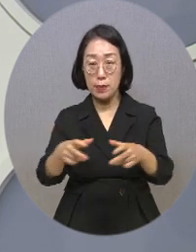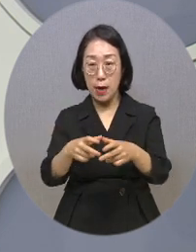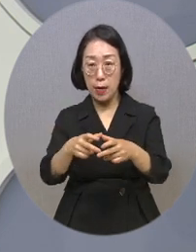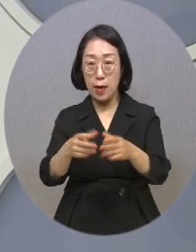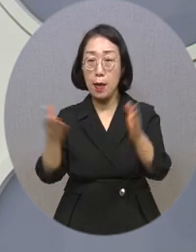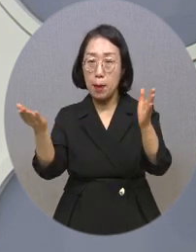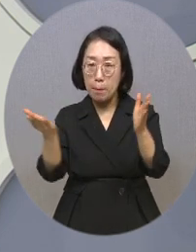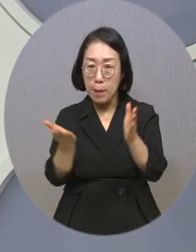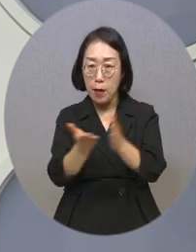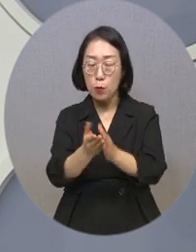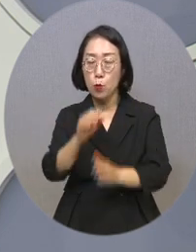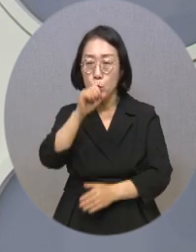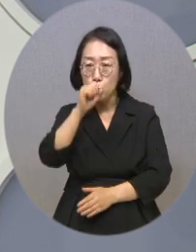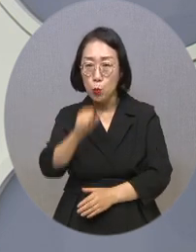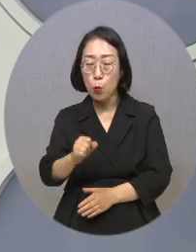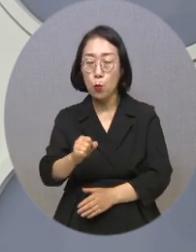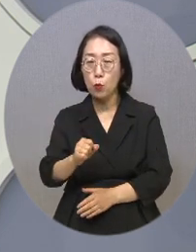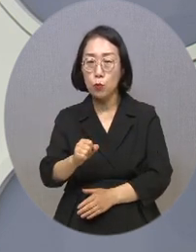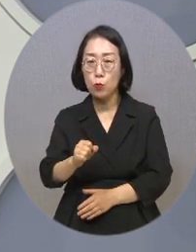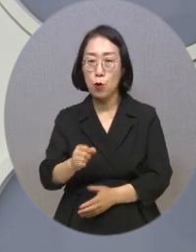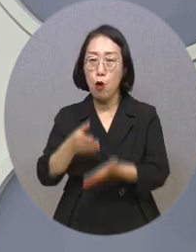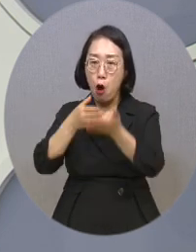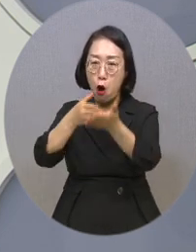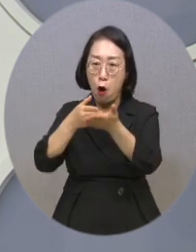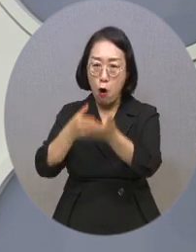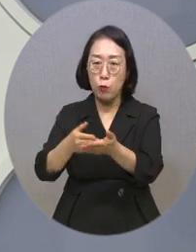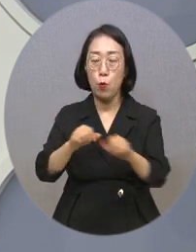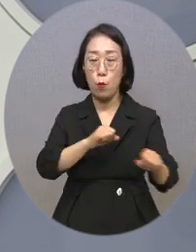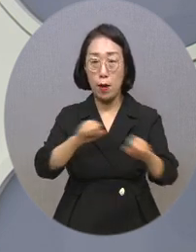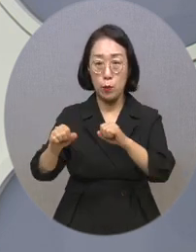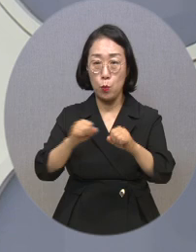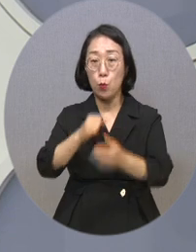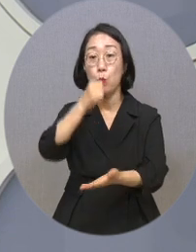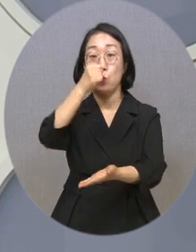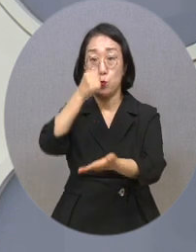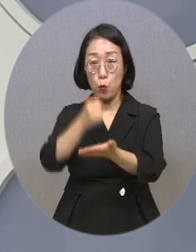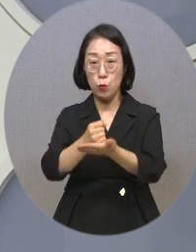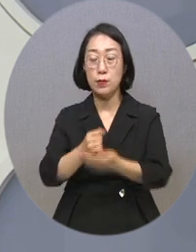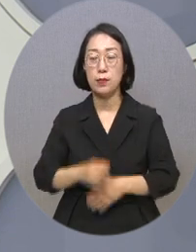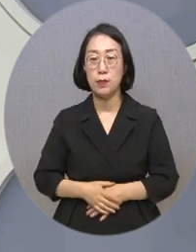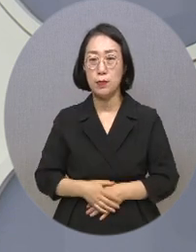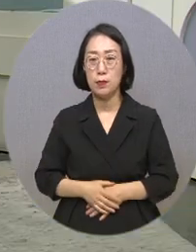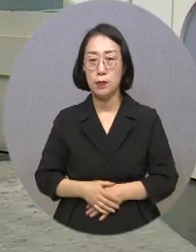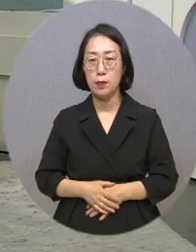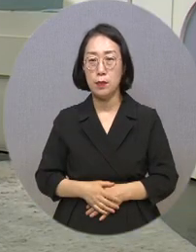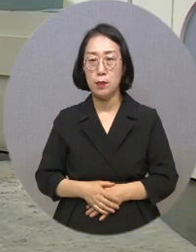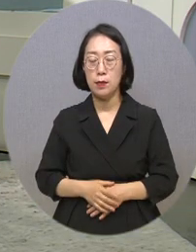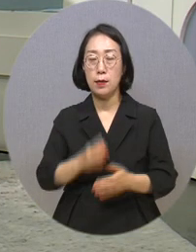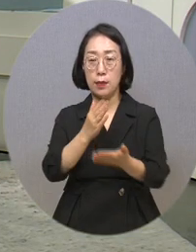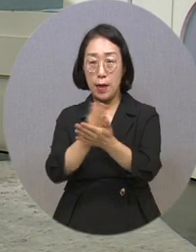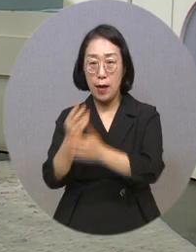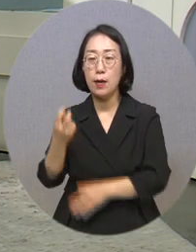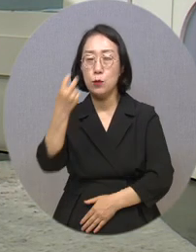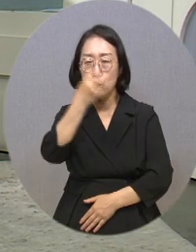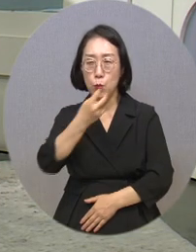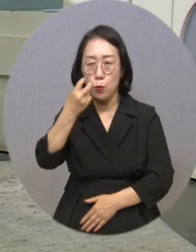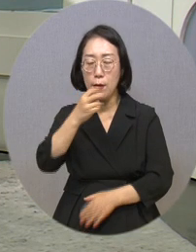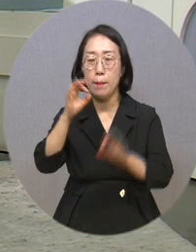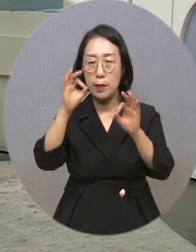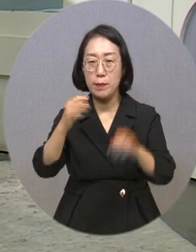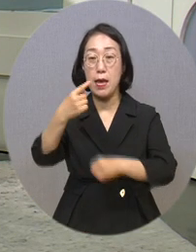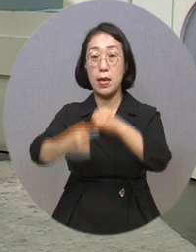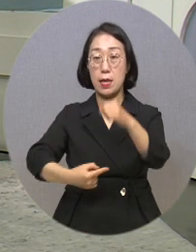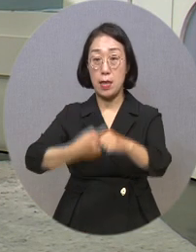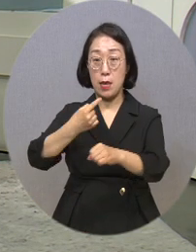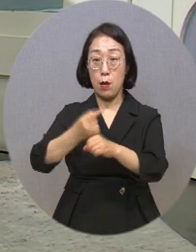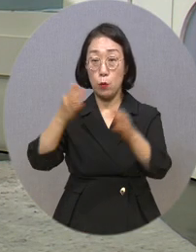그 주장도 할 수 있고 여러 가지 일을 할 수 있는지를 저기 여러 가지로 이제 조사를 했습니다. 그래서 1년 동안에